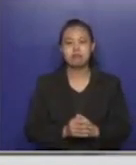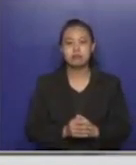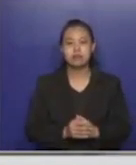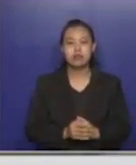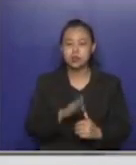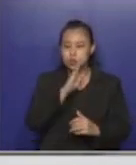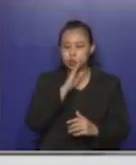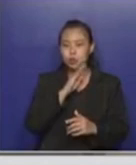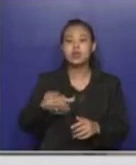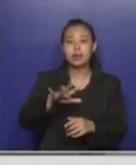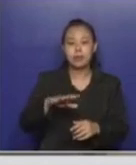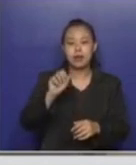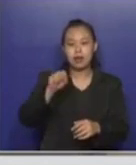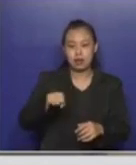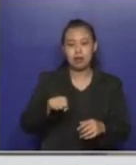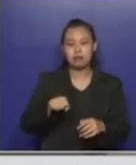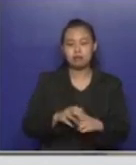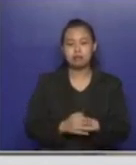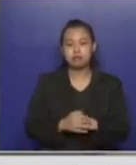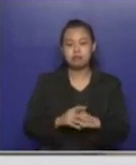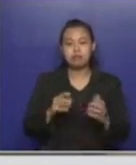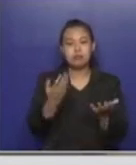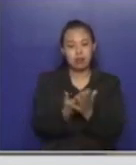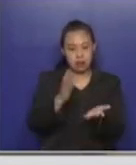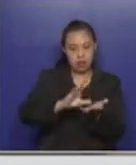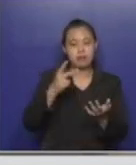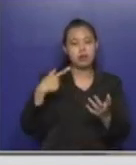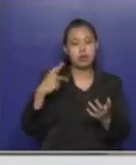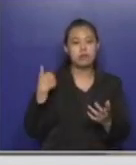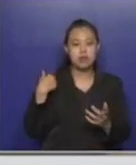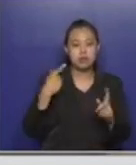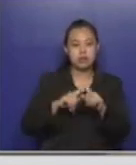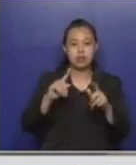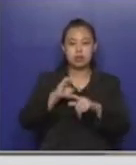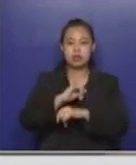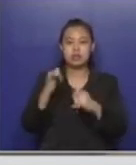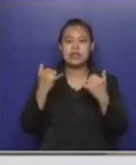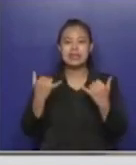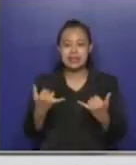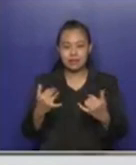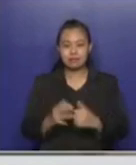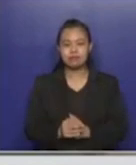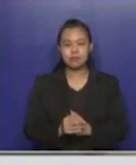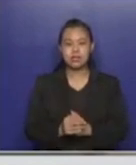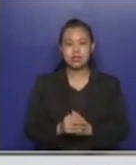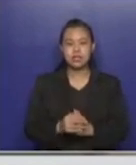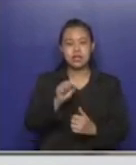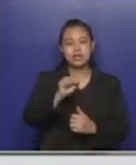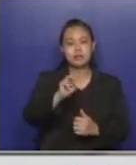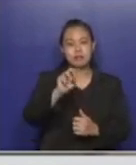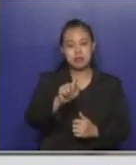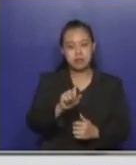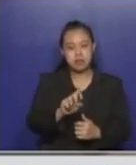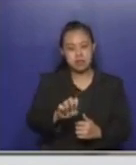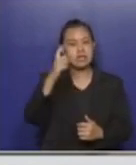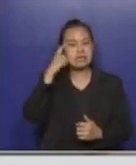ถานการณ์ปกติงบเหล่านี้อาจจะมีประโยชน์แต่ตอนนี้มันเป็นเรื่องที่ไม่ได้อยู่ในหัวของ SME เลยค่ะเรื่องเ